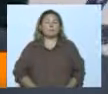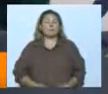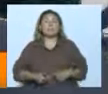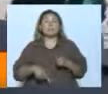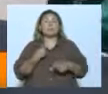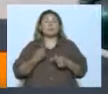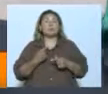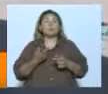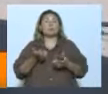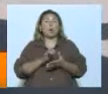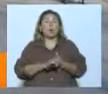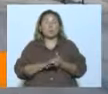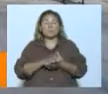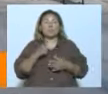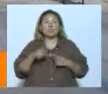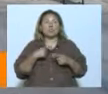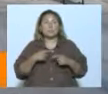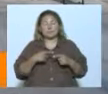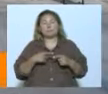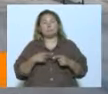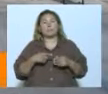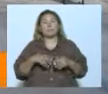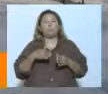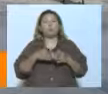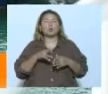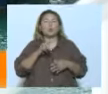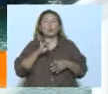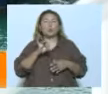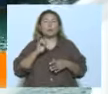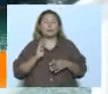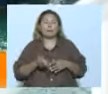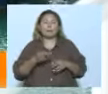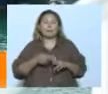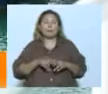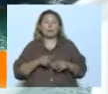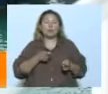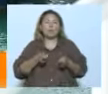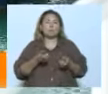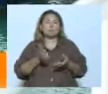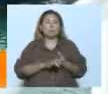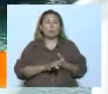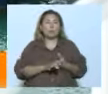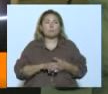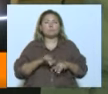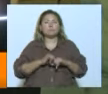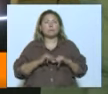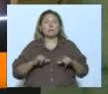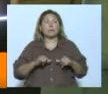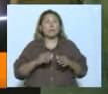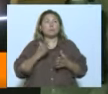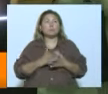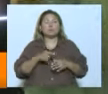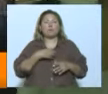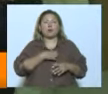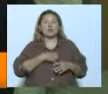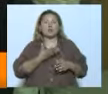Следующим объектом знакомства с транспортным потенциалом области стал порт Курык. Руководство ознакомило делегатов с инфраструктурой проекта, являющегося